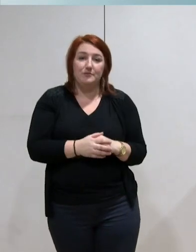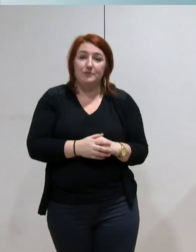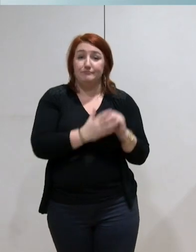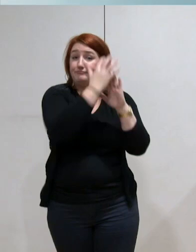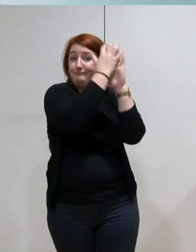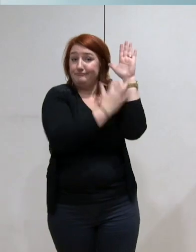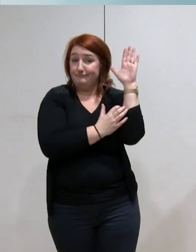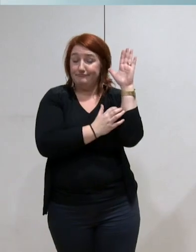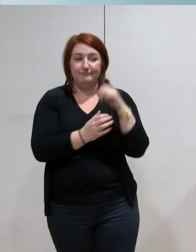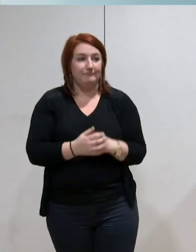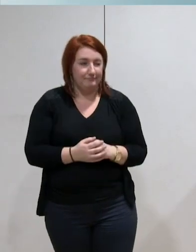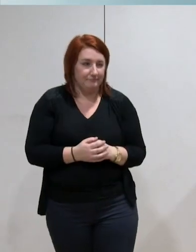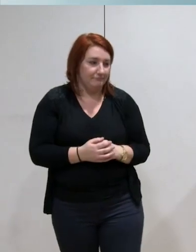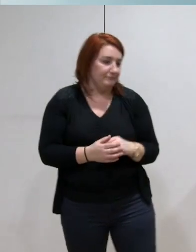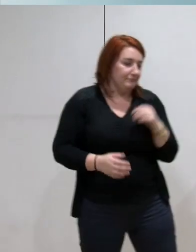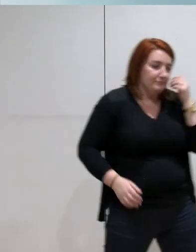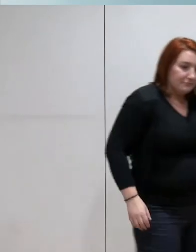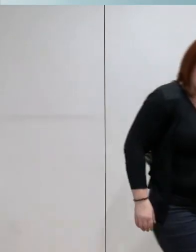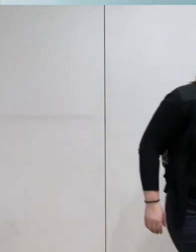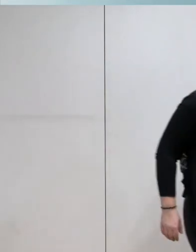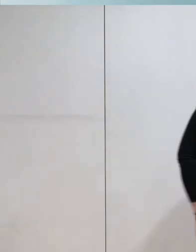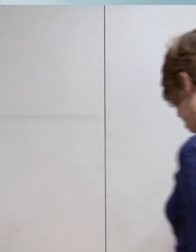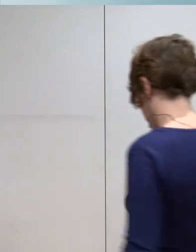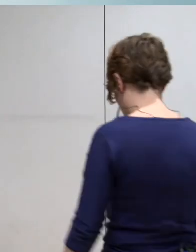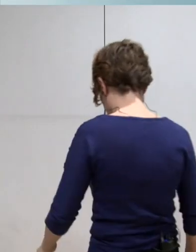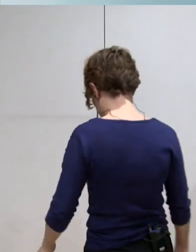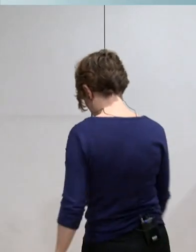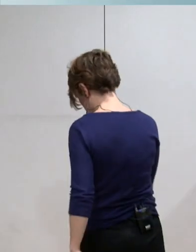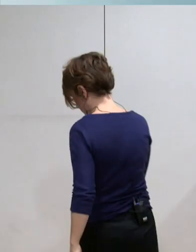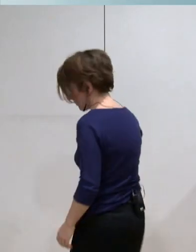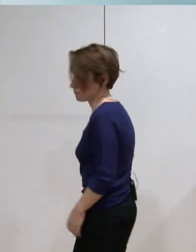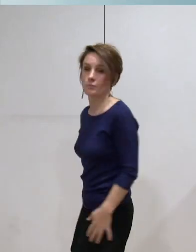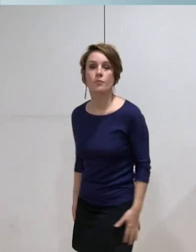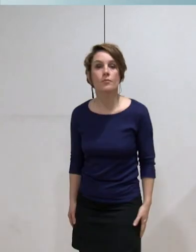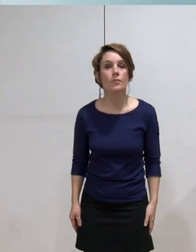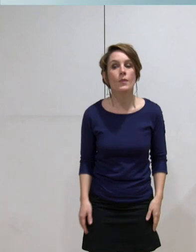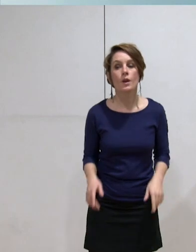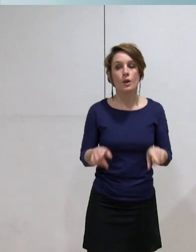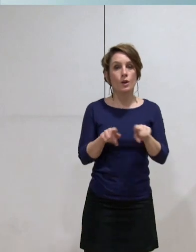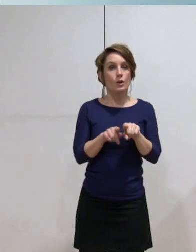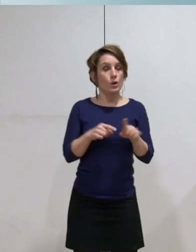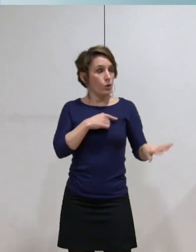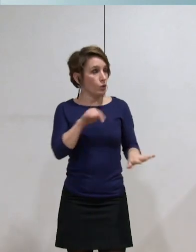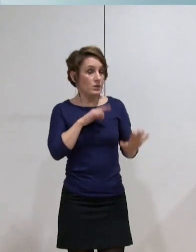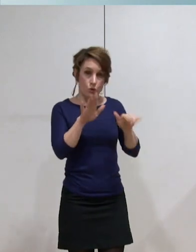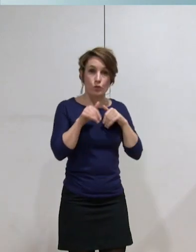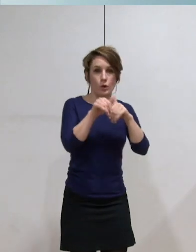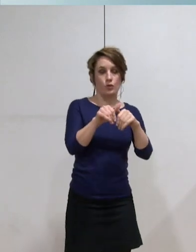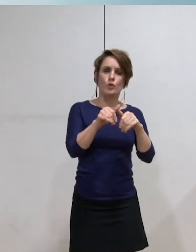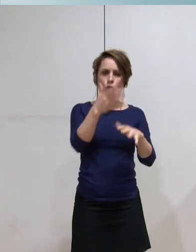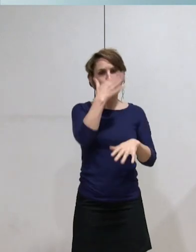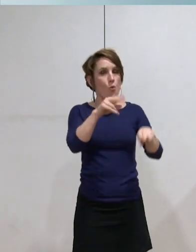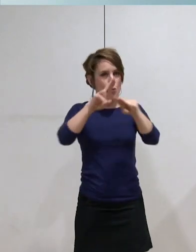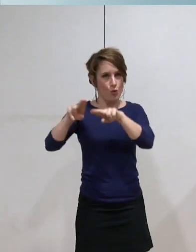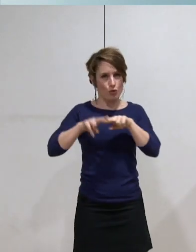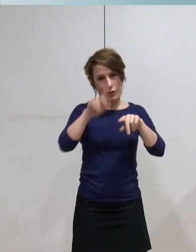est qui est affichée nous aurons aussi à poursuivre ce beau chantier entamé qui tourne autour